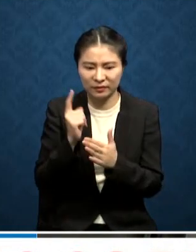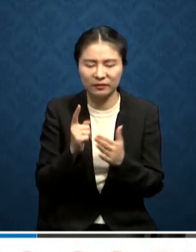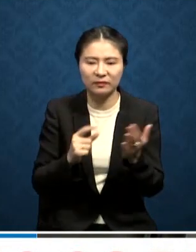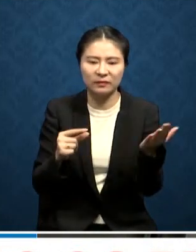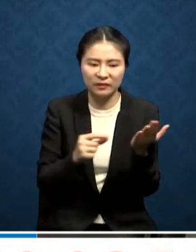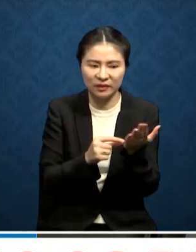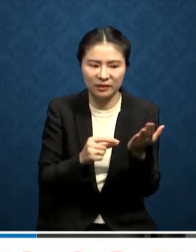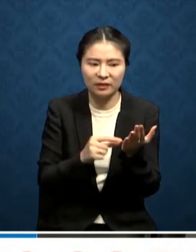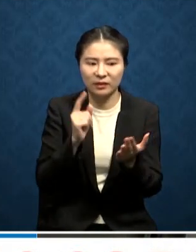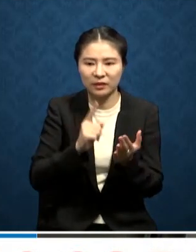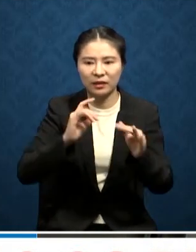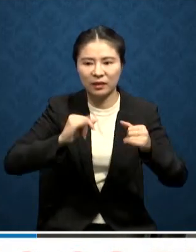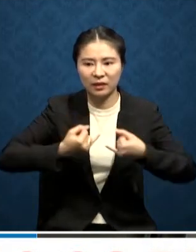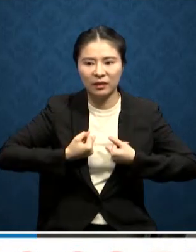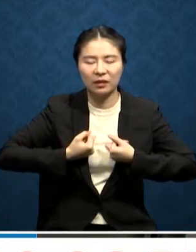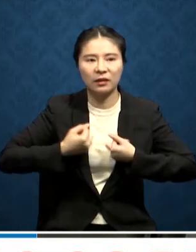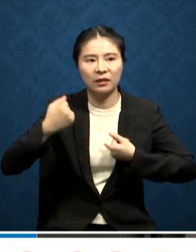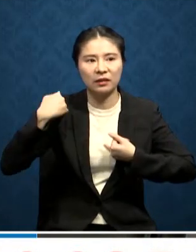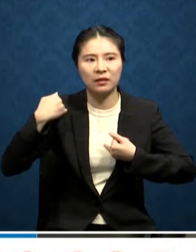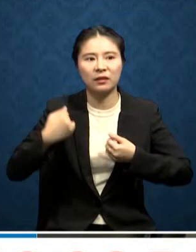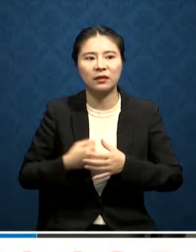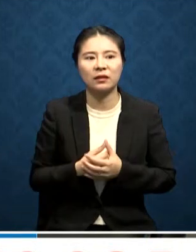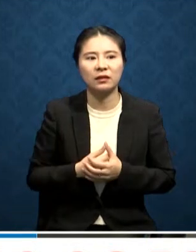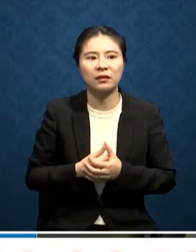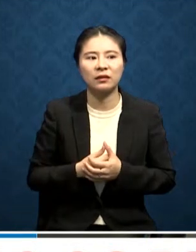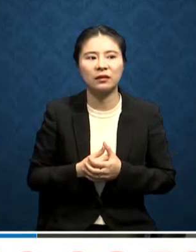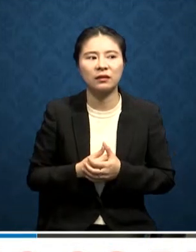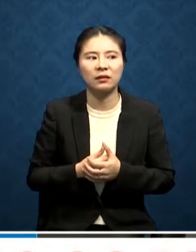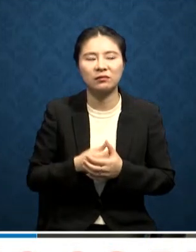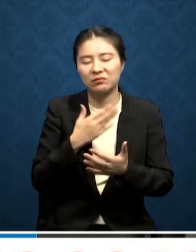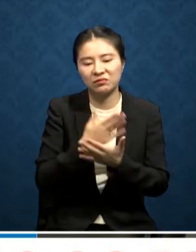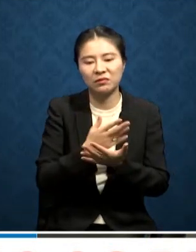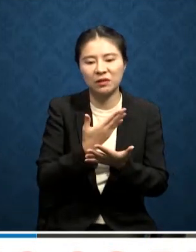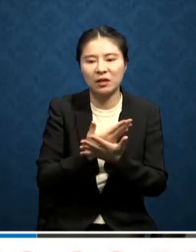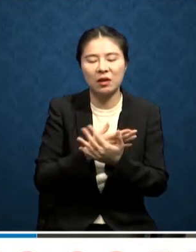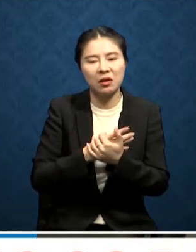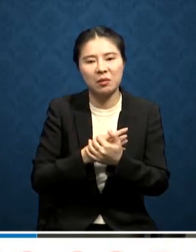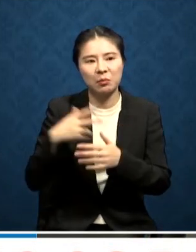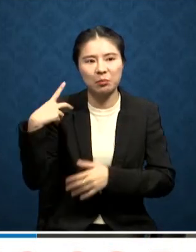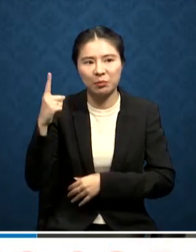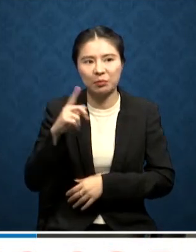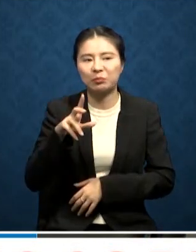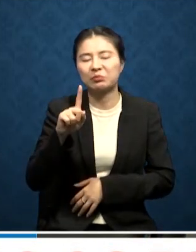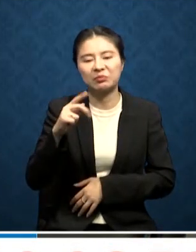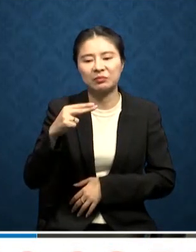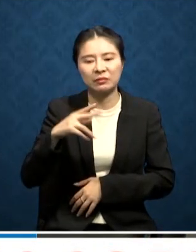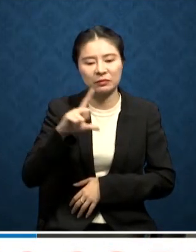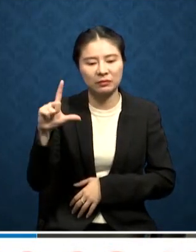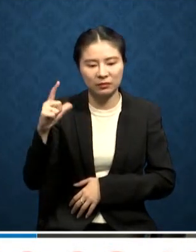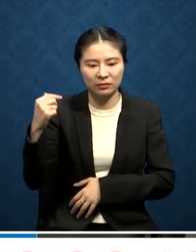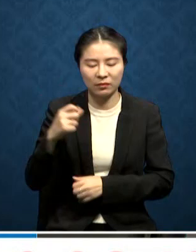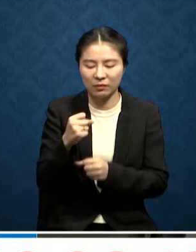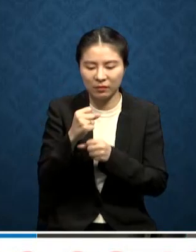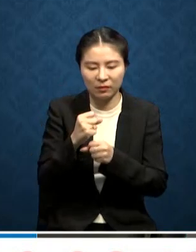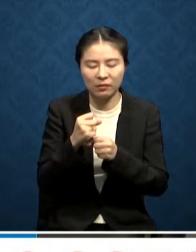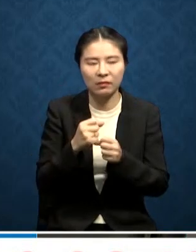เจ้าของครับผลประโยชน์มหาศาลเป็นหมื่นล้านแต่ท่านต่อสู้มาได้เี่ขอชื่นชมจริงๆไอ้